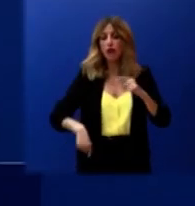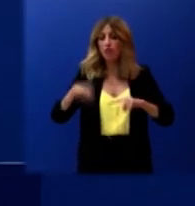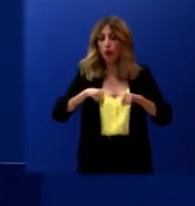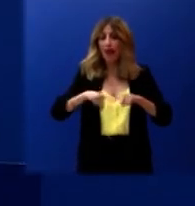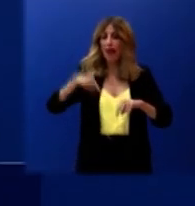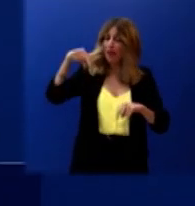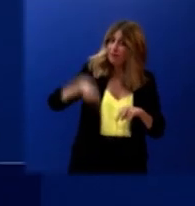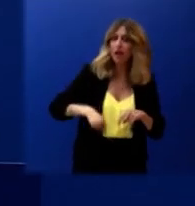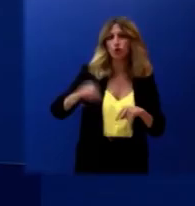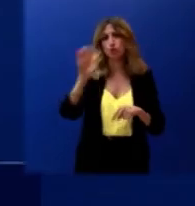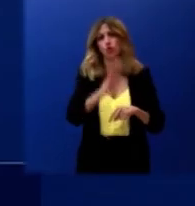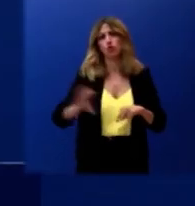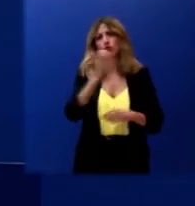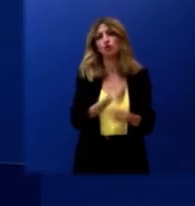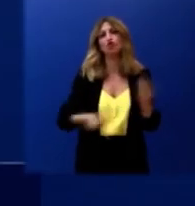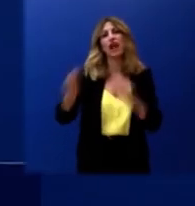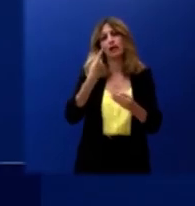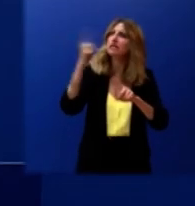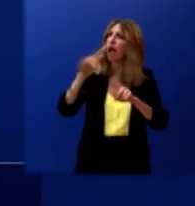ένας ασφαλής τουριστικός προορισμός.